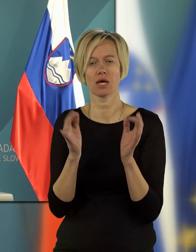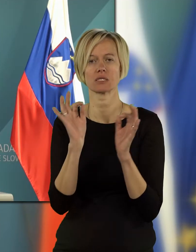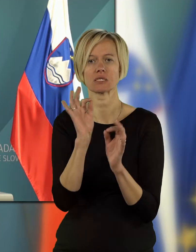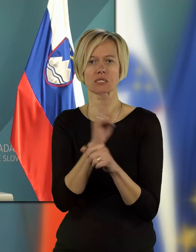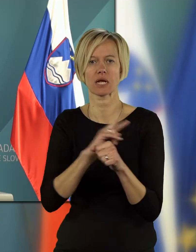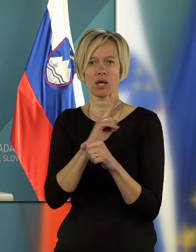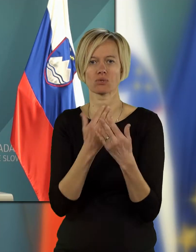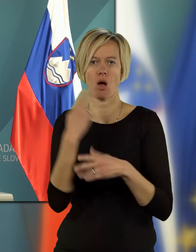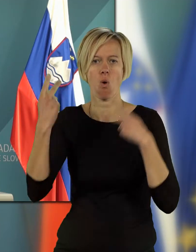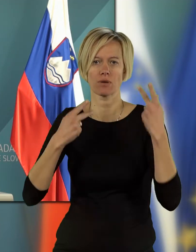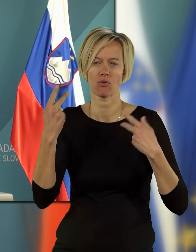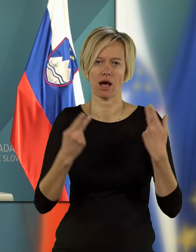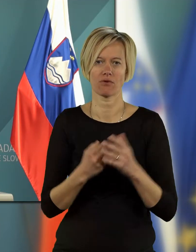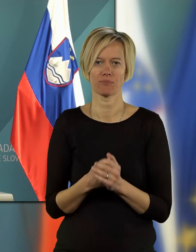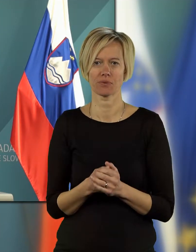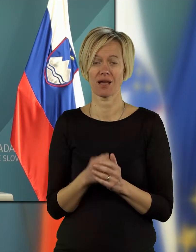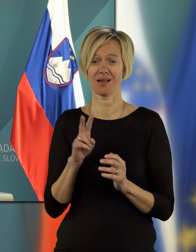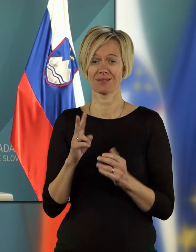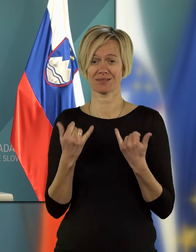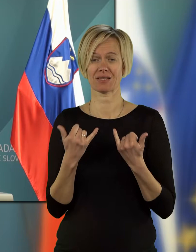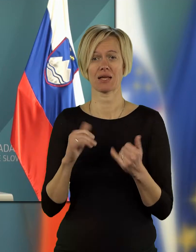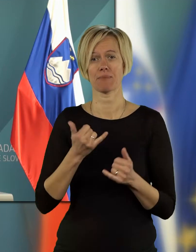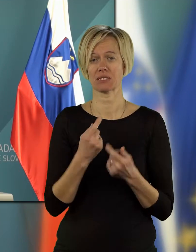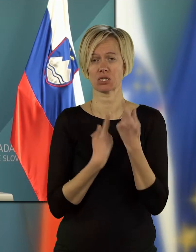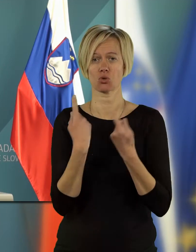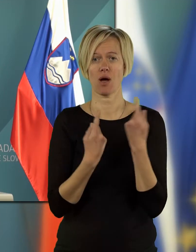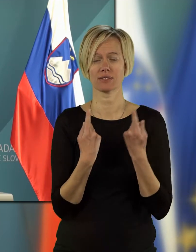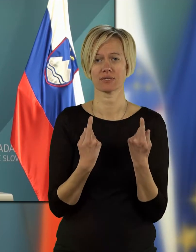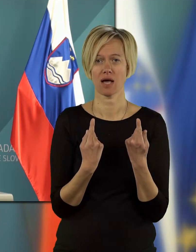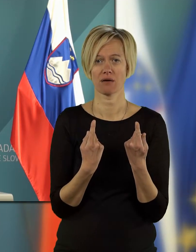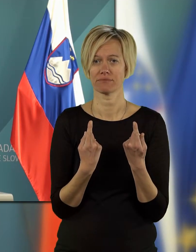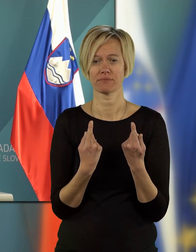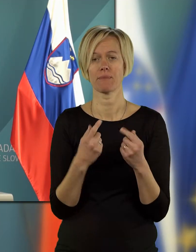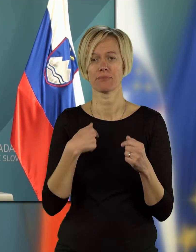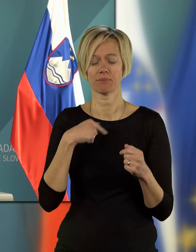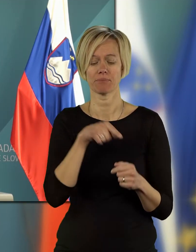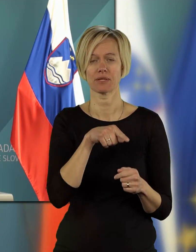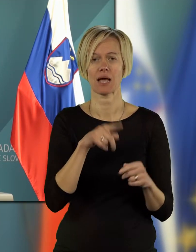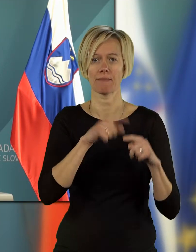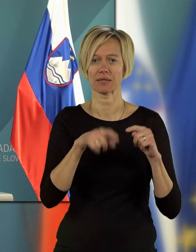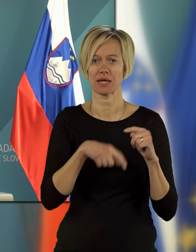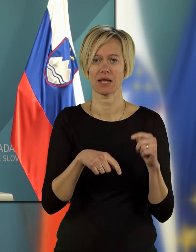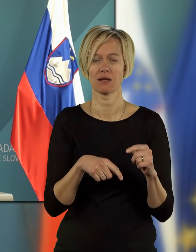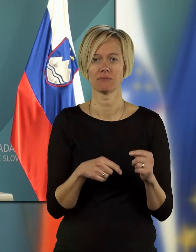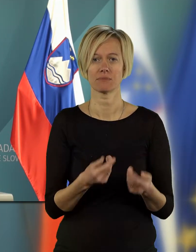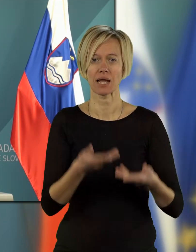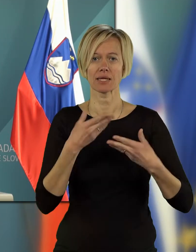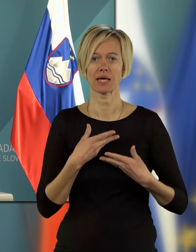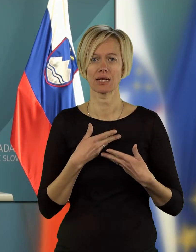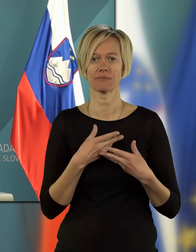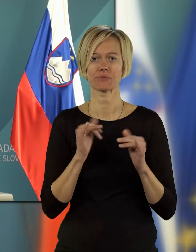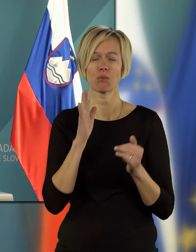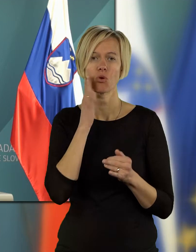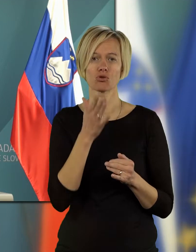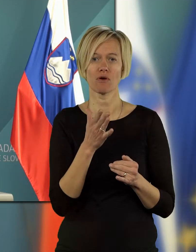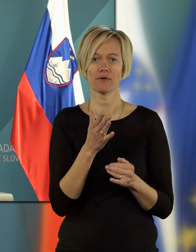za obravnavo. Sedaj je situacija taka, da smo ta material danes prejeli,